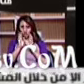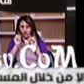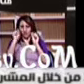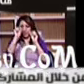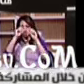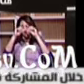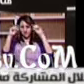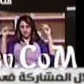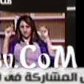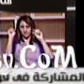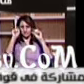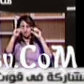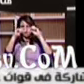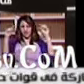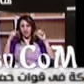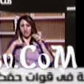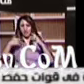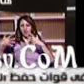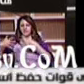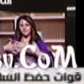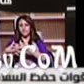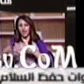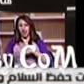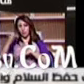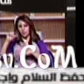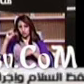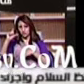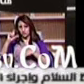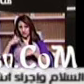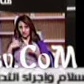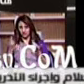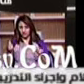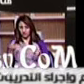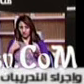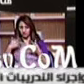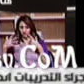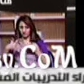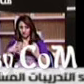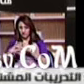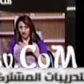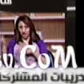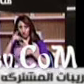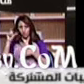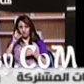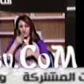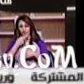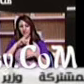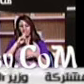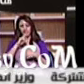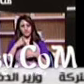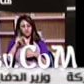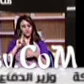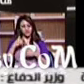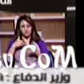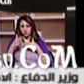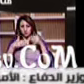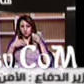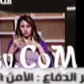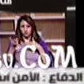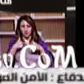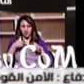البرادعي ولا مش عارف اسمها ايه الصبح الاقي خبر زي ده واجتماع ومش عارف ايه وكلام كله كذب وتلفيق فطبعا انا